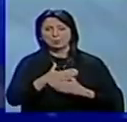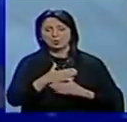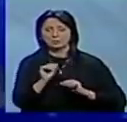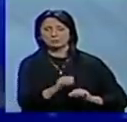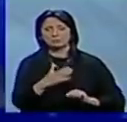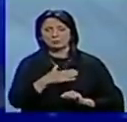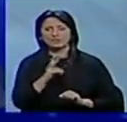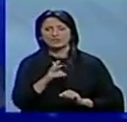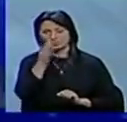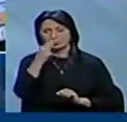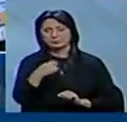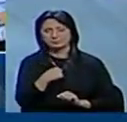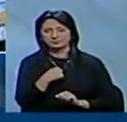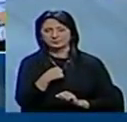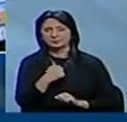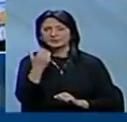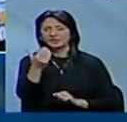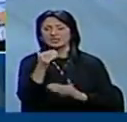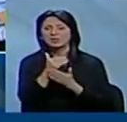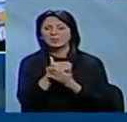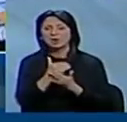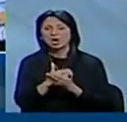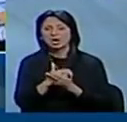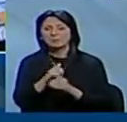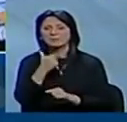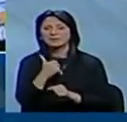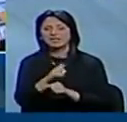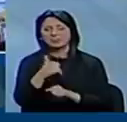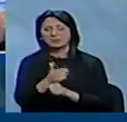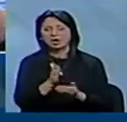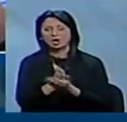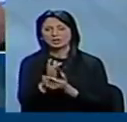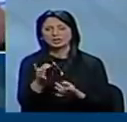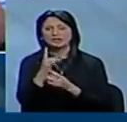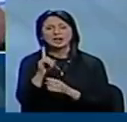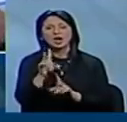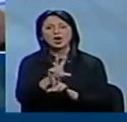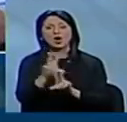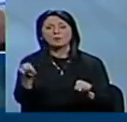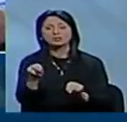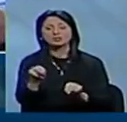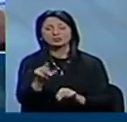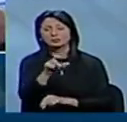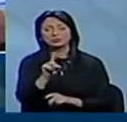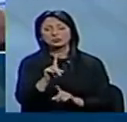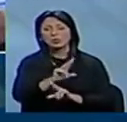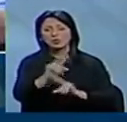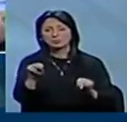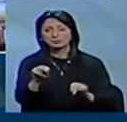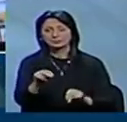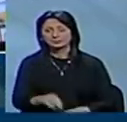გირჩის ამორჩეველი, ვინც არის. ახლა თქვენი პროგრამის მთავარი პრიორიტეტები რომ გაგვაცნოთ, რას პირდებით პოტენციურ ამორჩეველს?